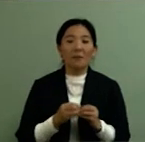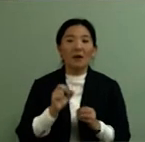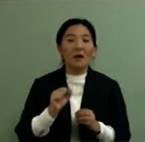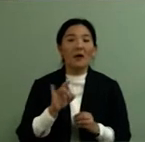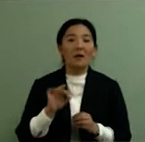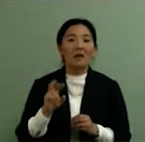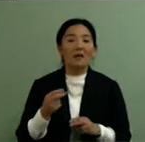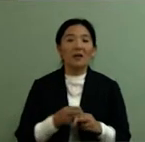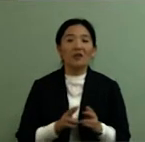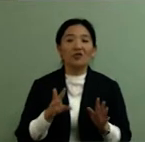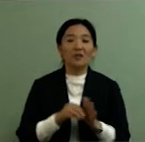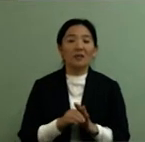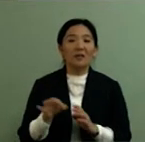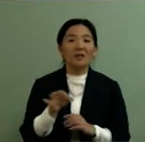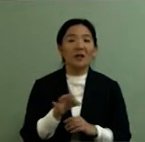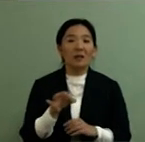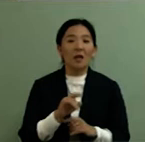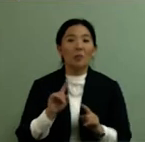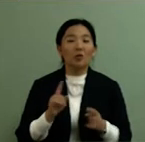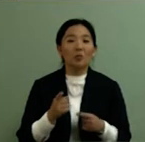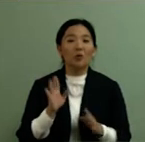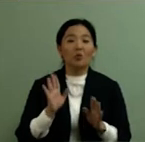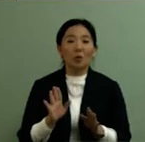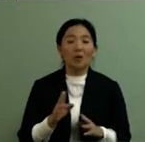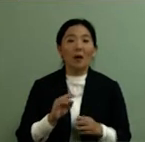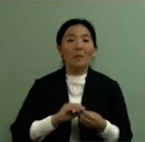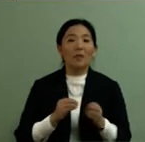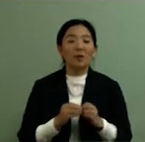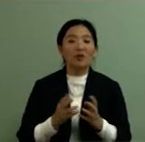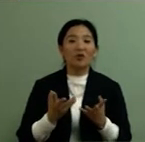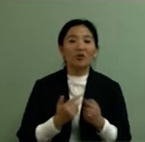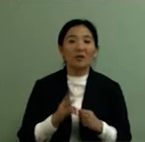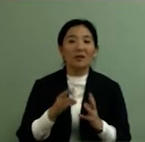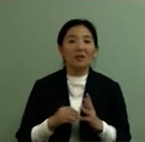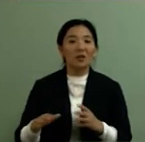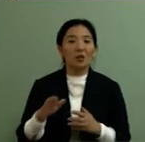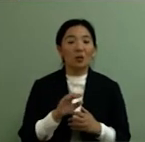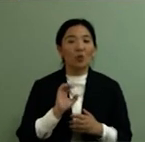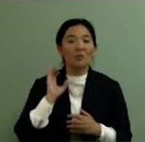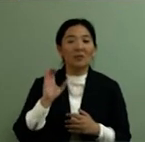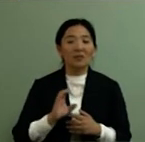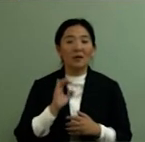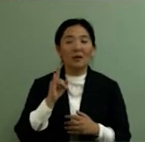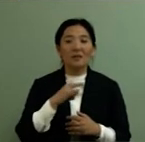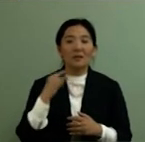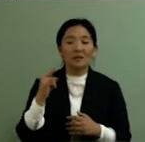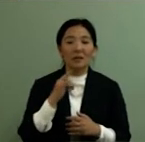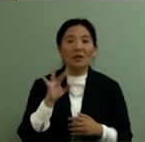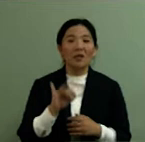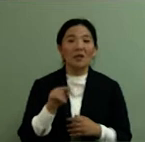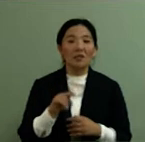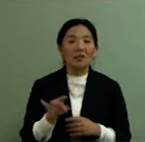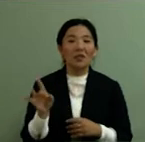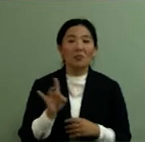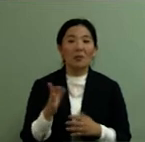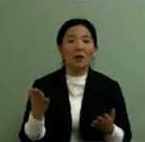Арала – это считается региональной. Почему? Только проблема решается на территории Узбекистана, Казахстана и тех